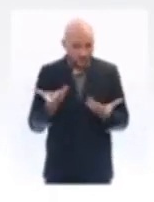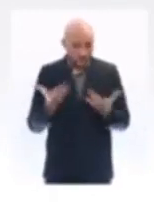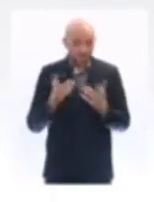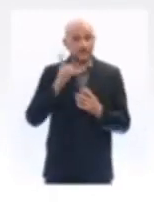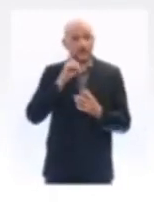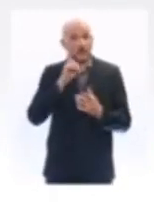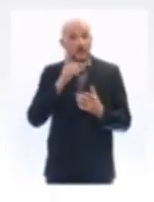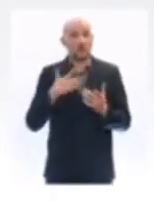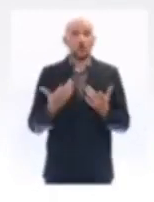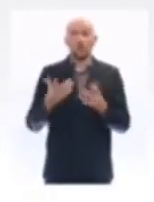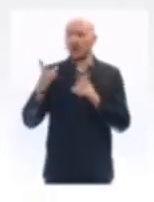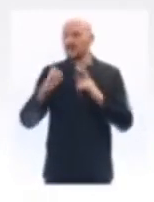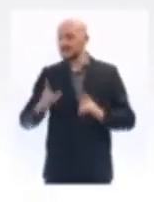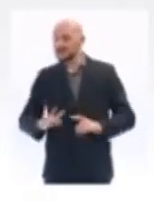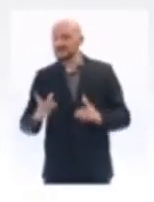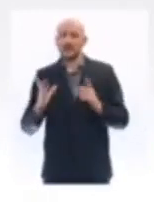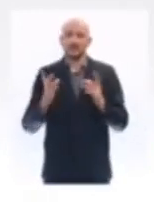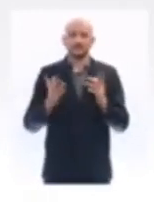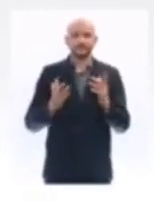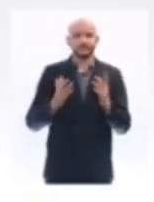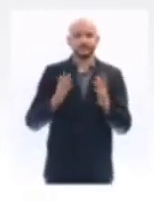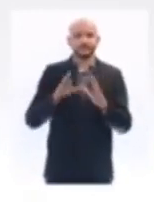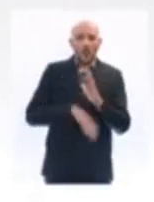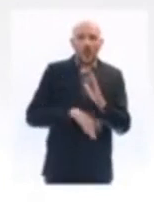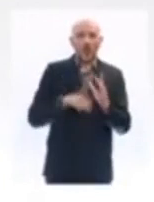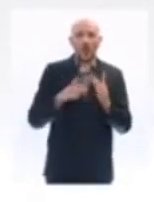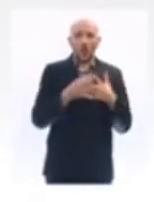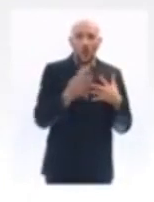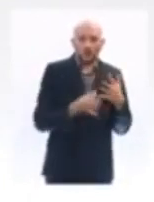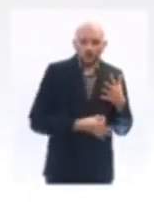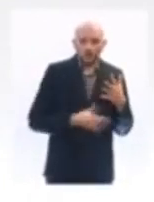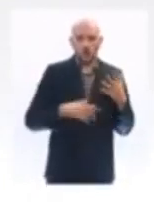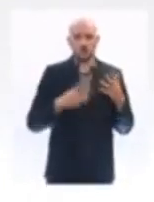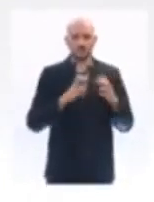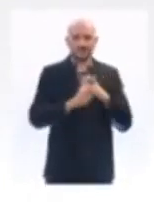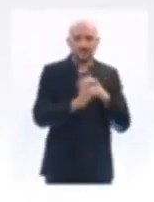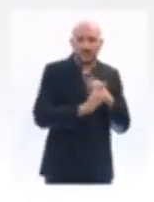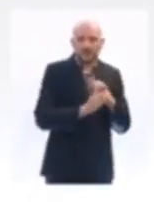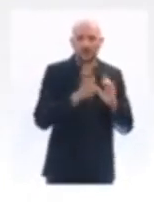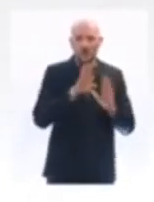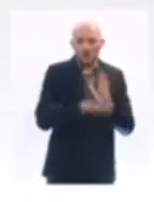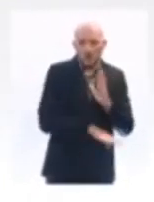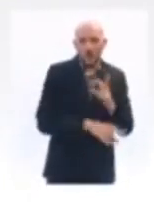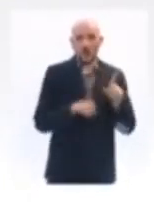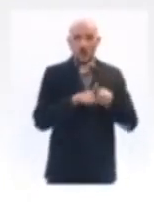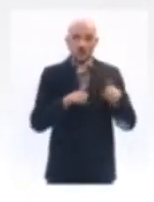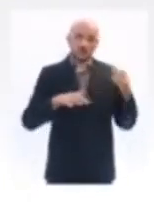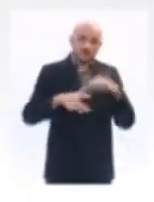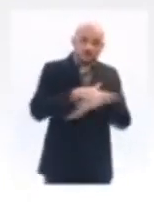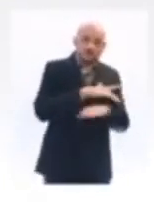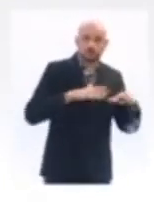n'est pas d'encourager les demi-groupes parce qu'encore une fois, nous voulons que les élèves, a fortiori ceux qui ont des examens de fin d'année,